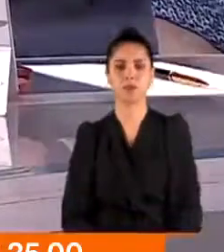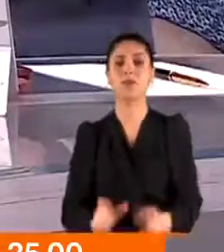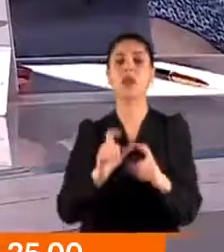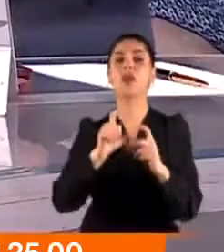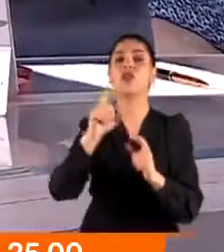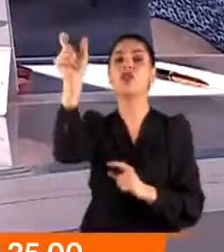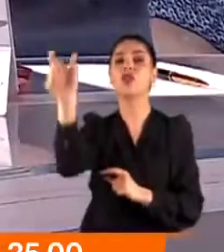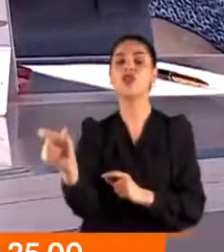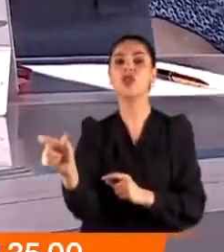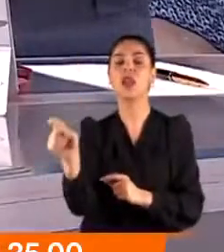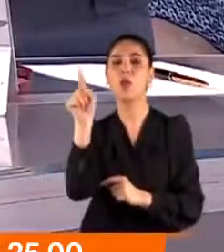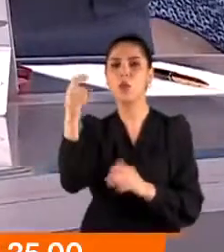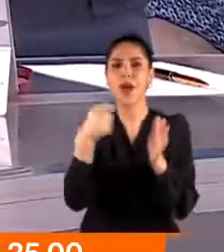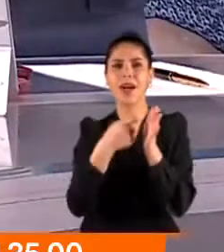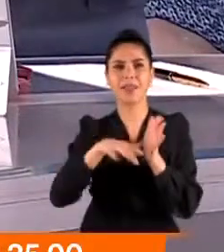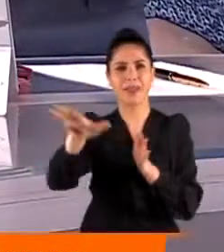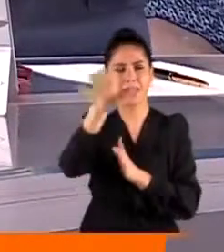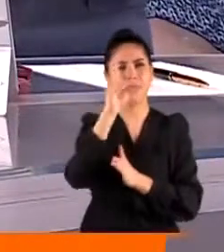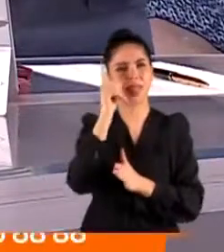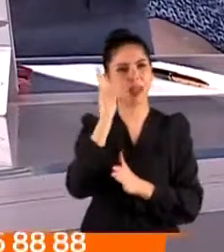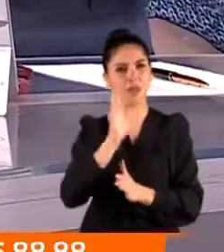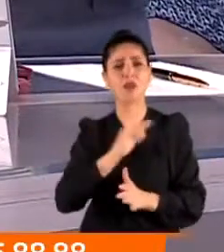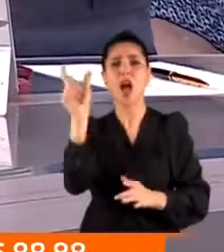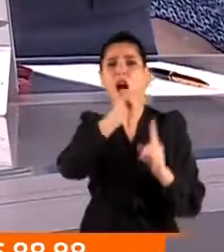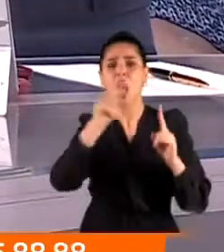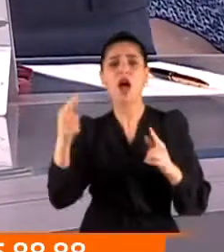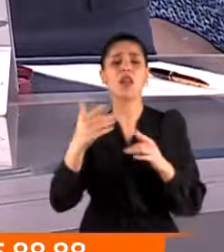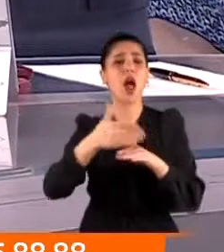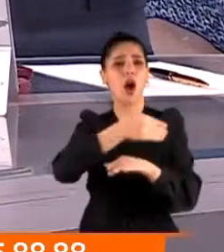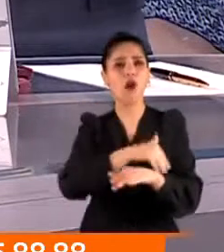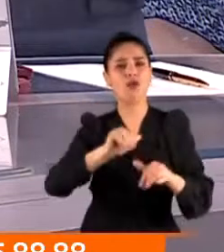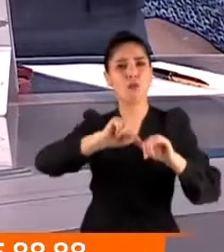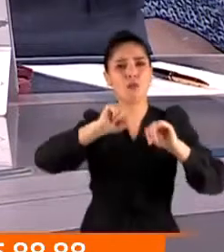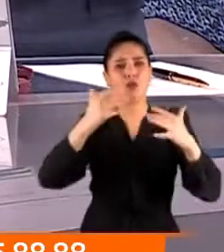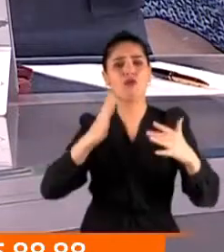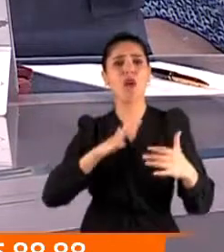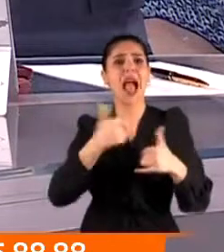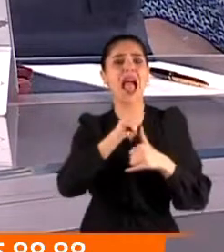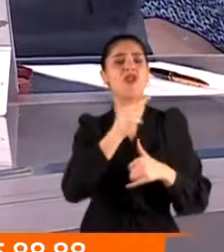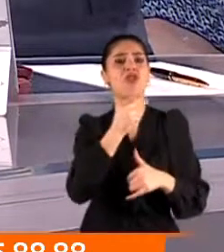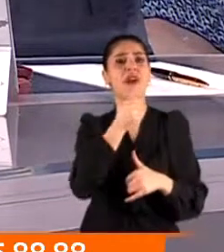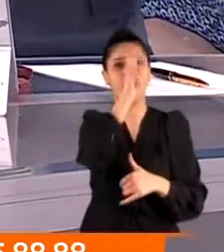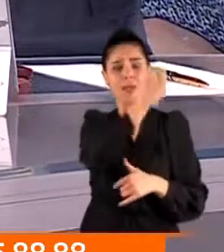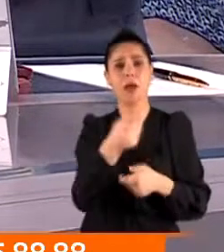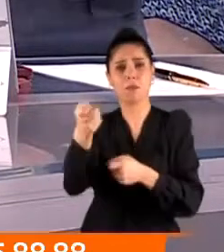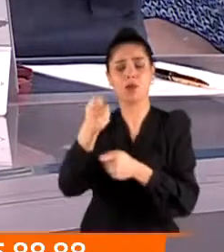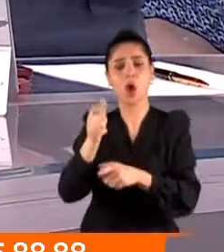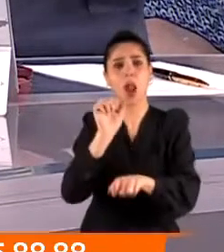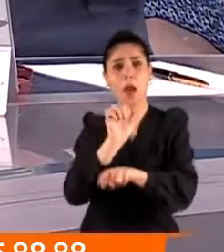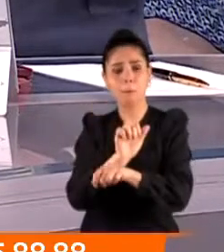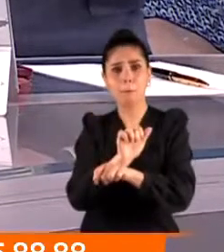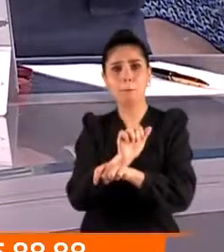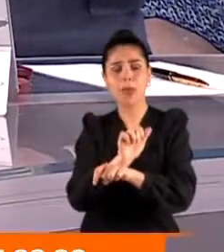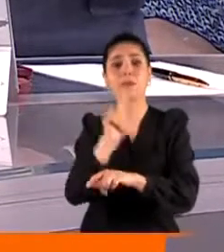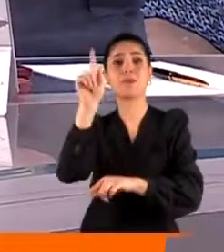bu Şilan topal bu isim size yabancı gelmeyecek aylar önce boşanma aşamasında kişi tarafından kaçırılmış günlerce alıkonulmuş